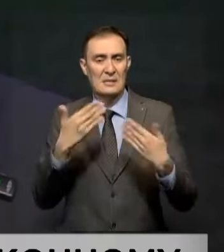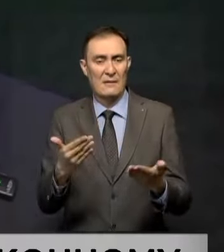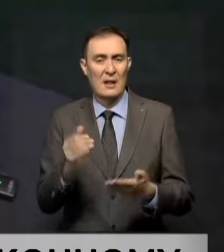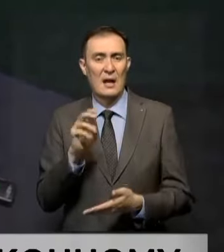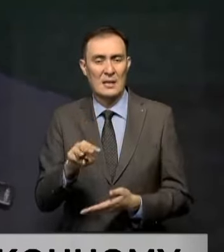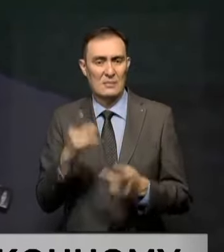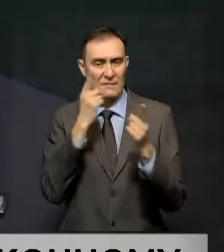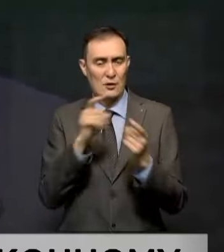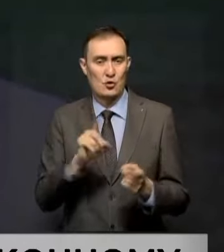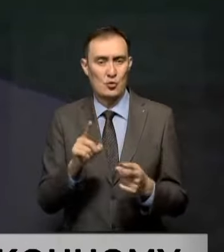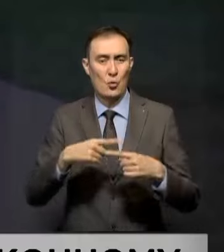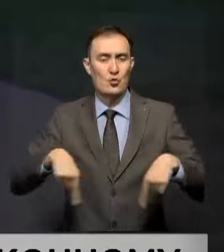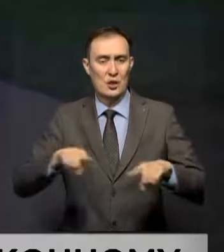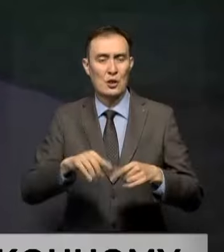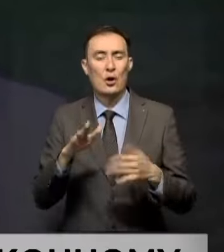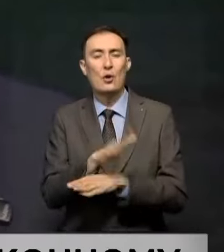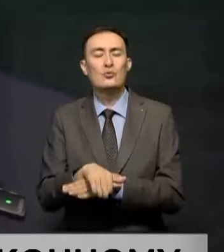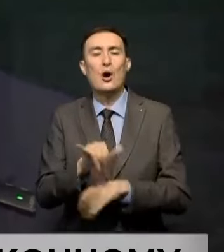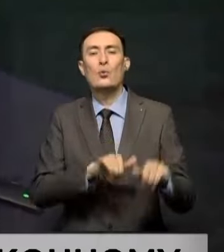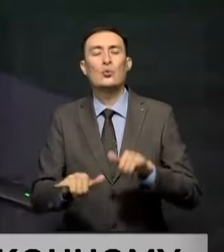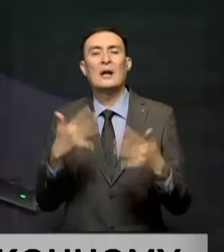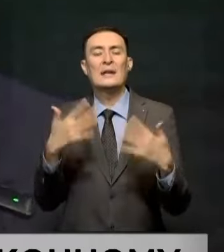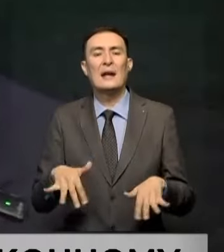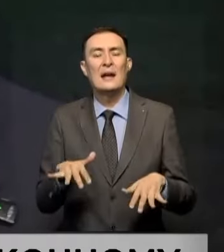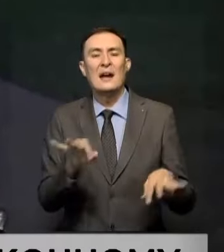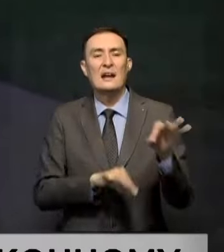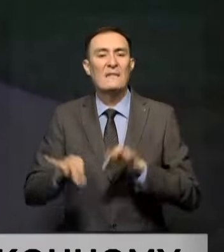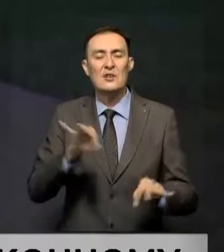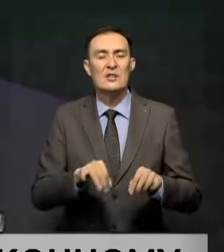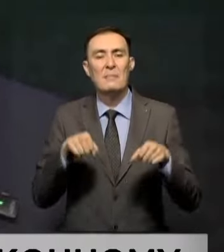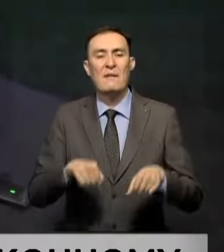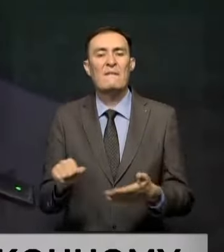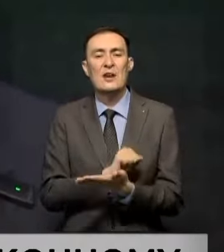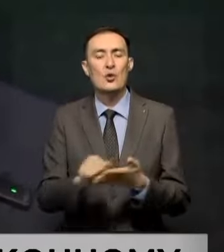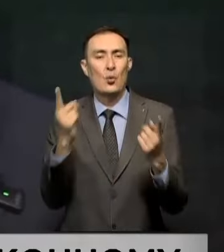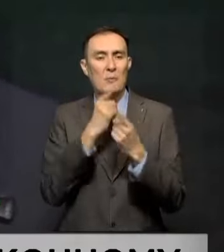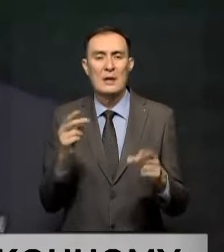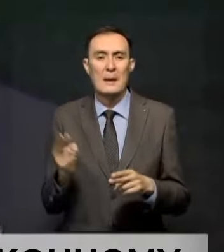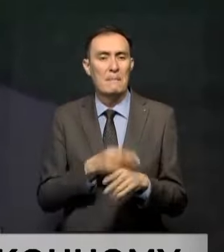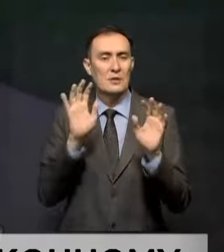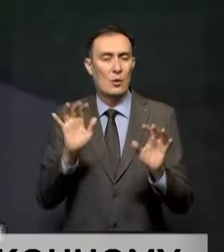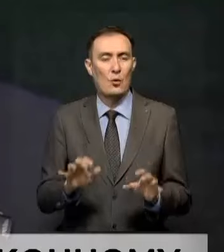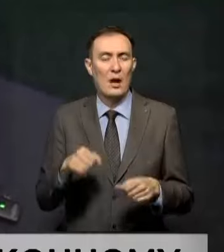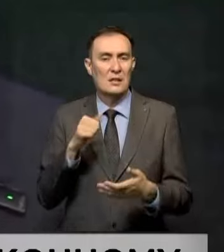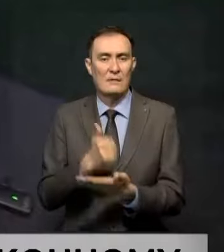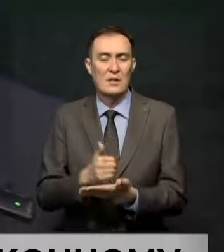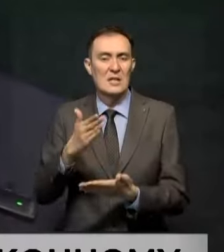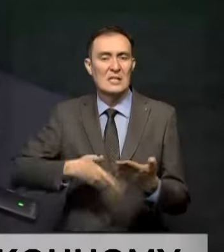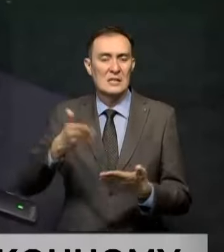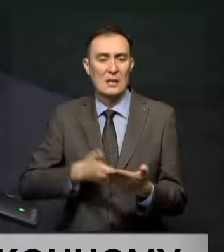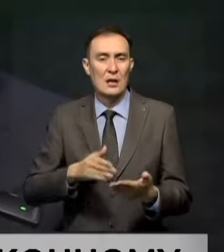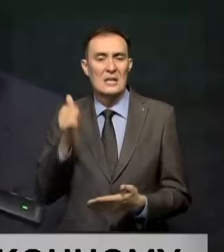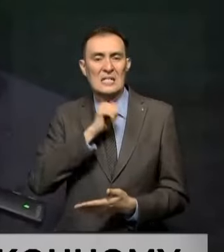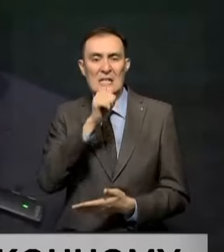акимату сведения, что участок пустой, то куда дели все графические и правовые сведения? Без законных оснований стерли и скрыли